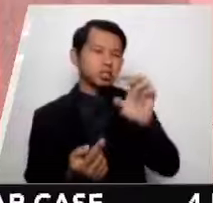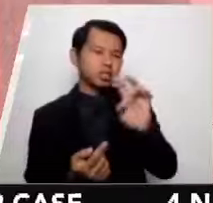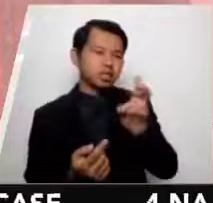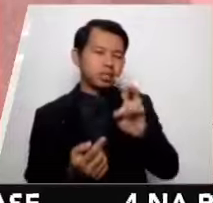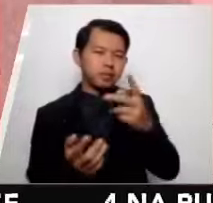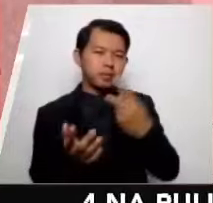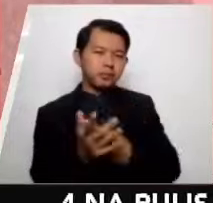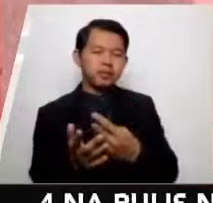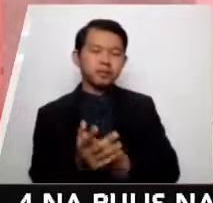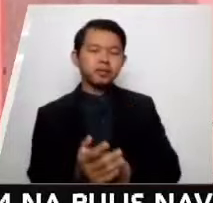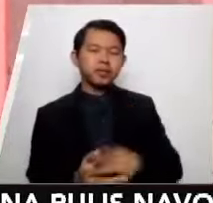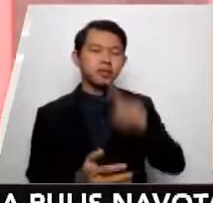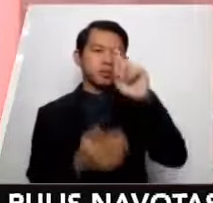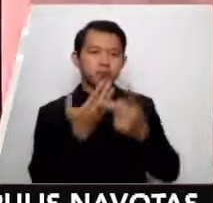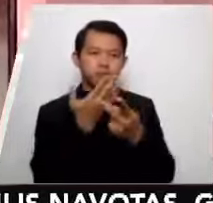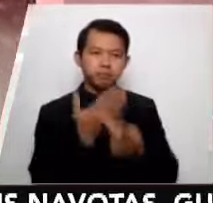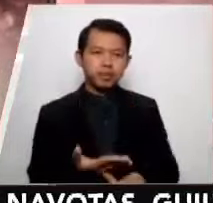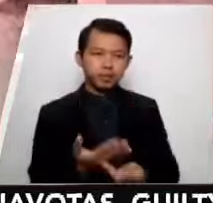kilo ng kasim.